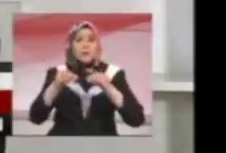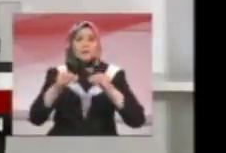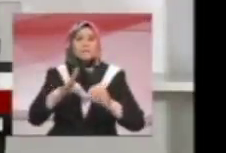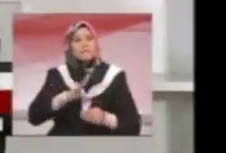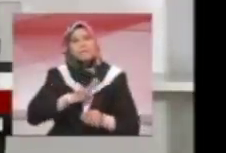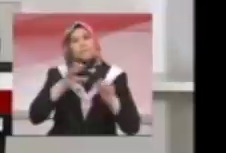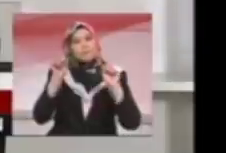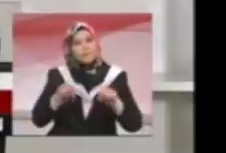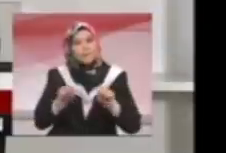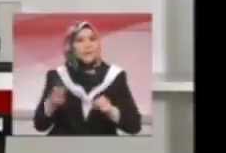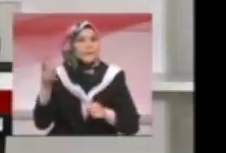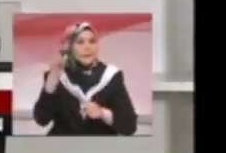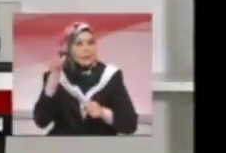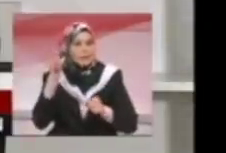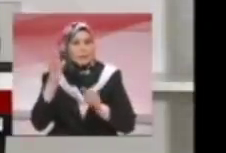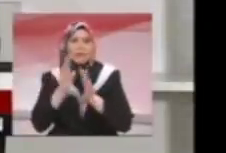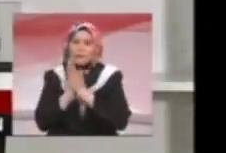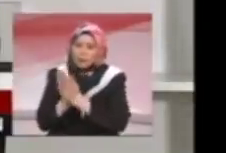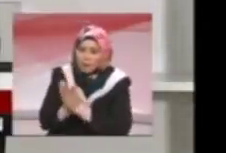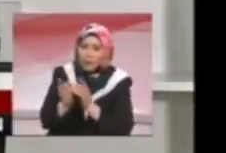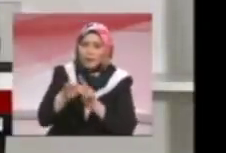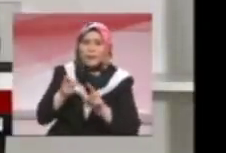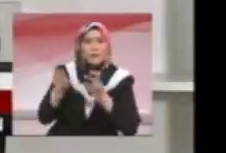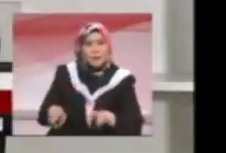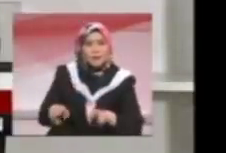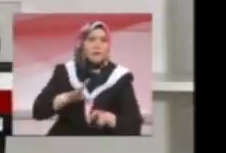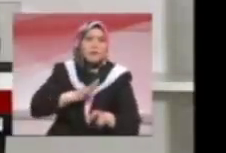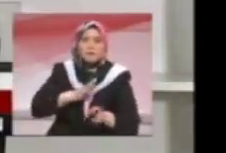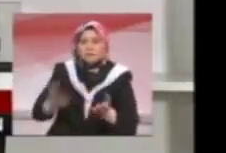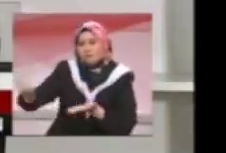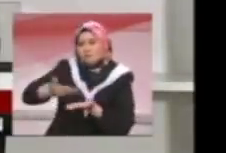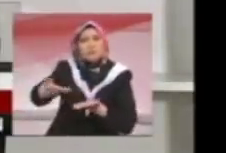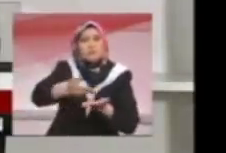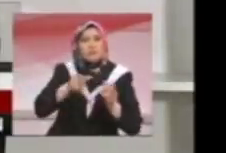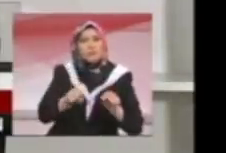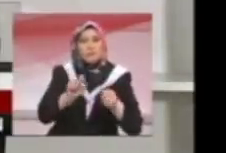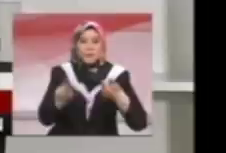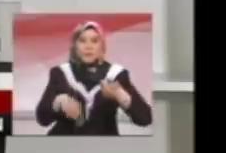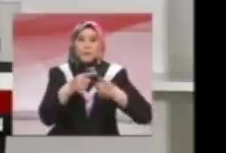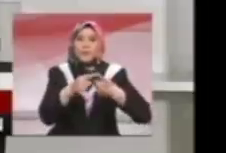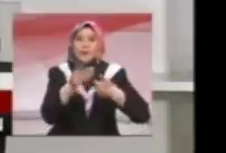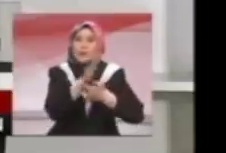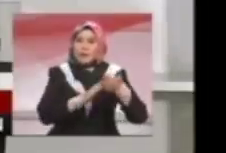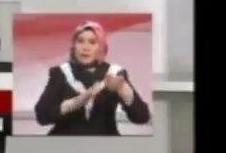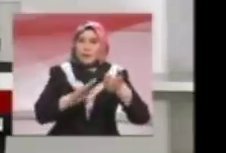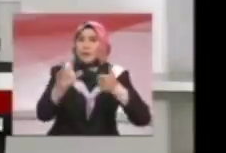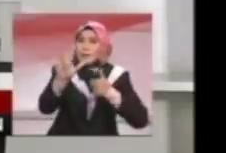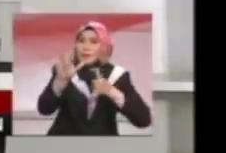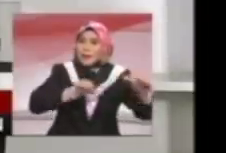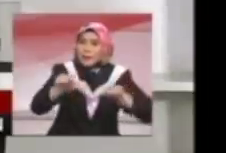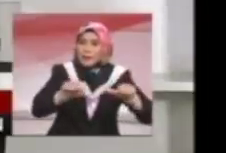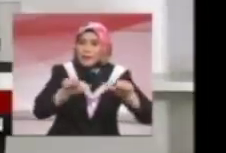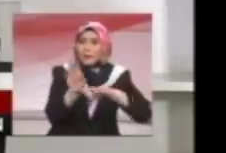dikemukakan oleh tiga sektor 3 activity